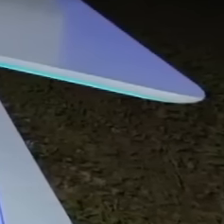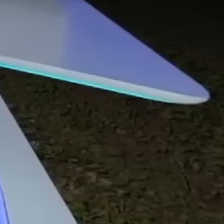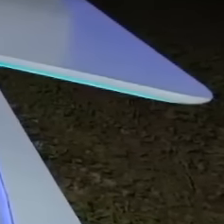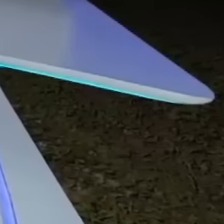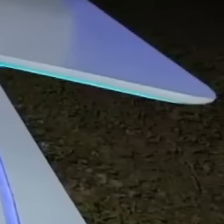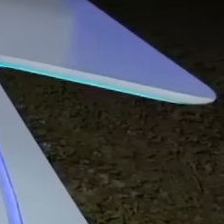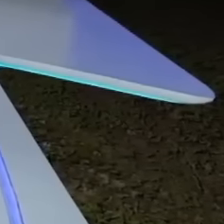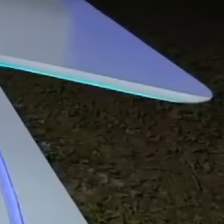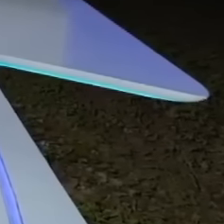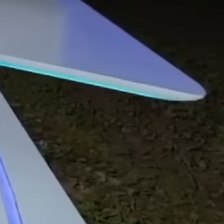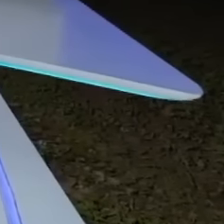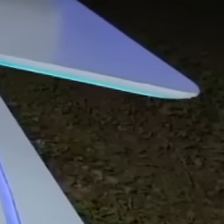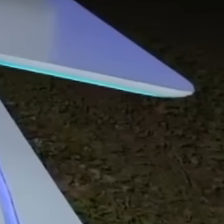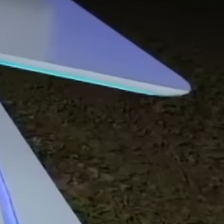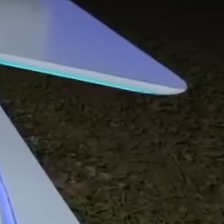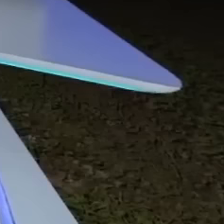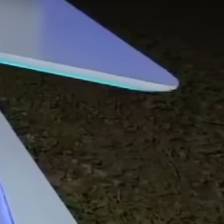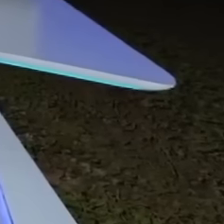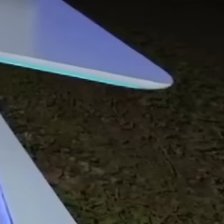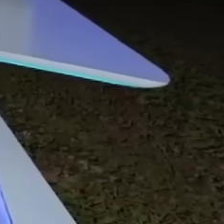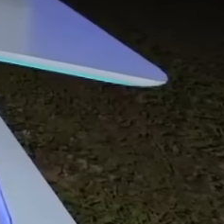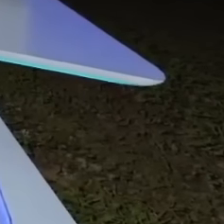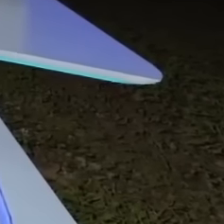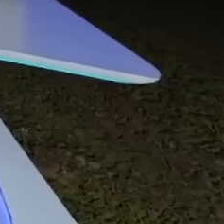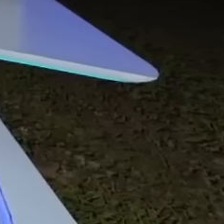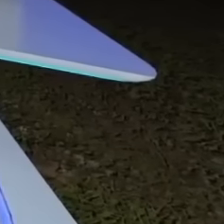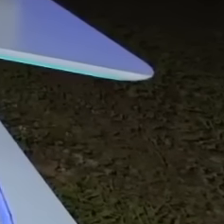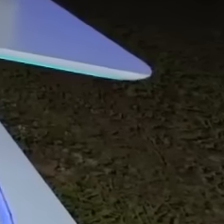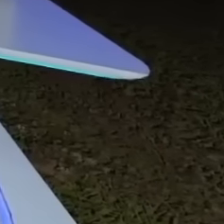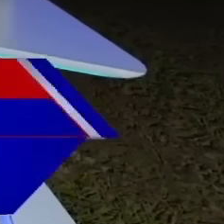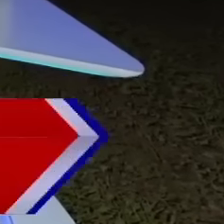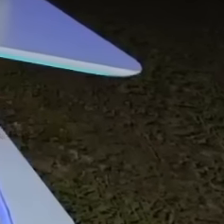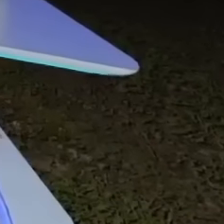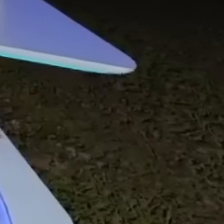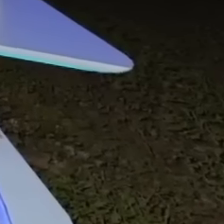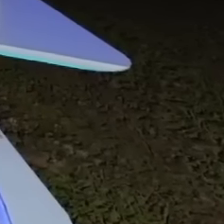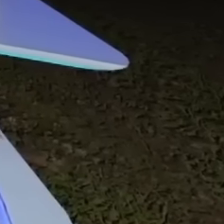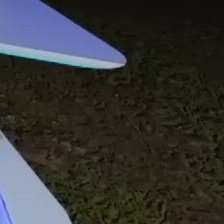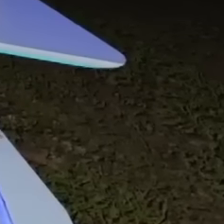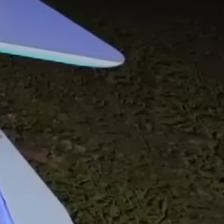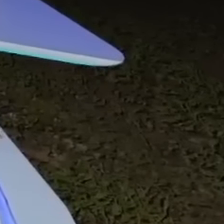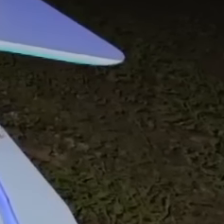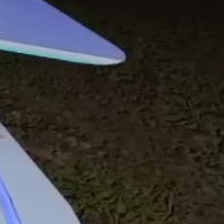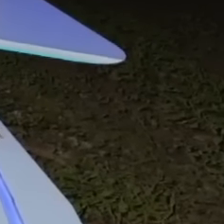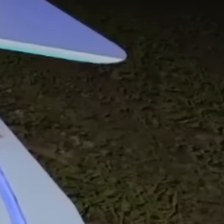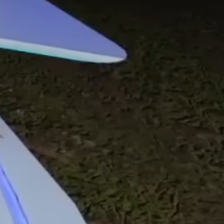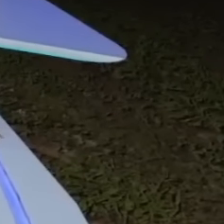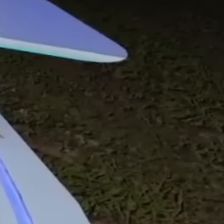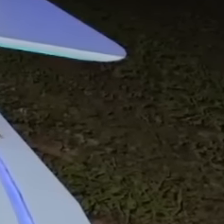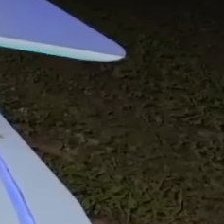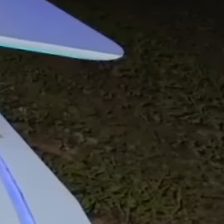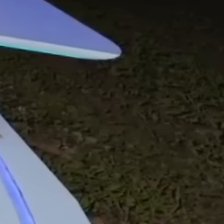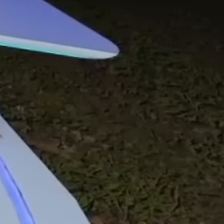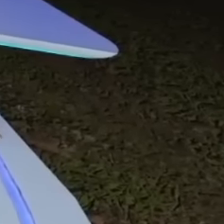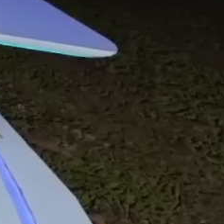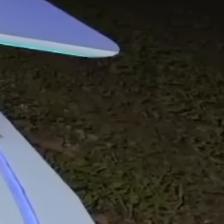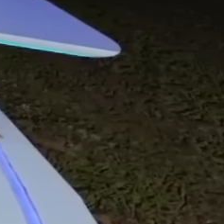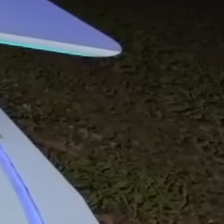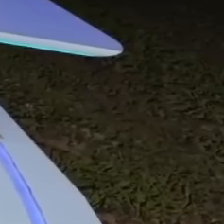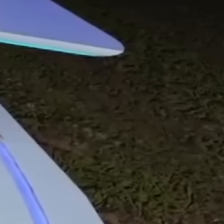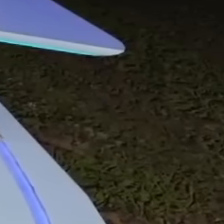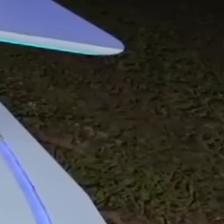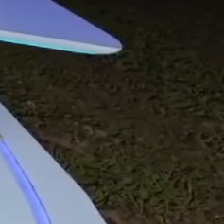ngayong Biyernes. Ako po si Mel Tianco. Ako po si Emil Sumangil. Ako naman po si Maurice Umali, buong puso para sa Pilipino. Ito ang